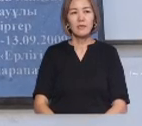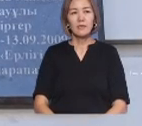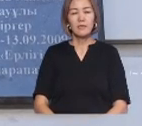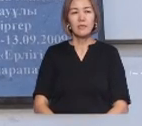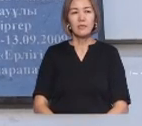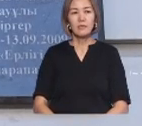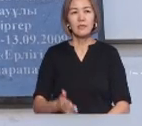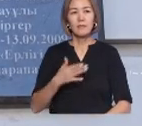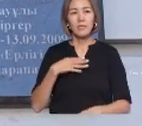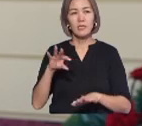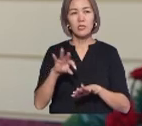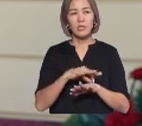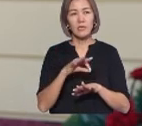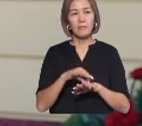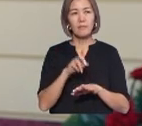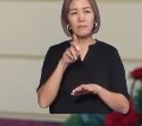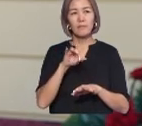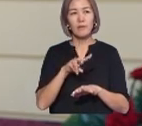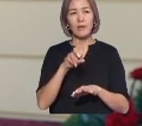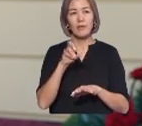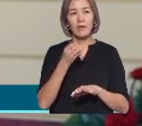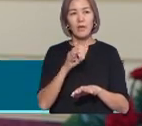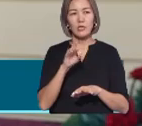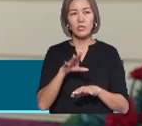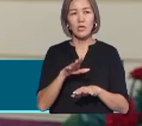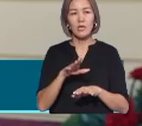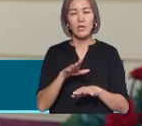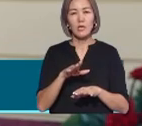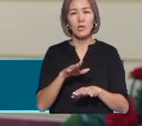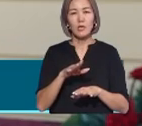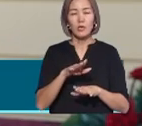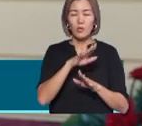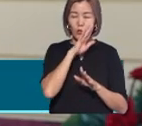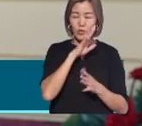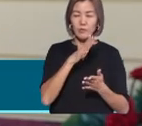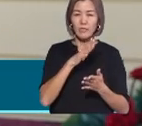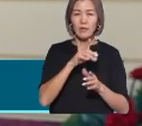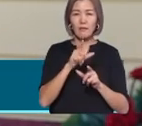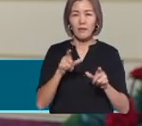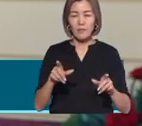Менің жарым Балғайша пациенттерді ұйықтап жатқан жерінен оятып,